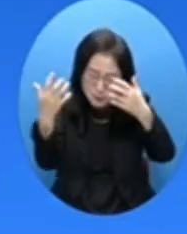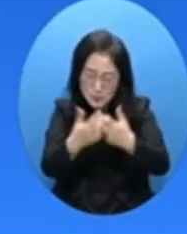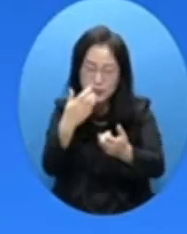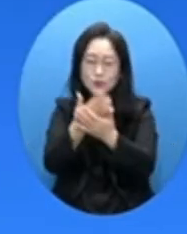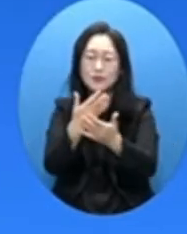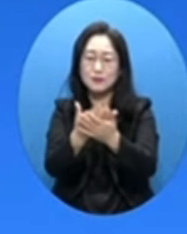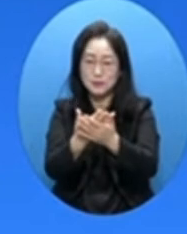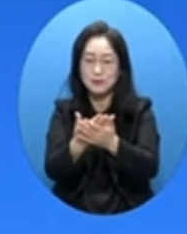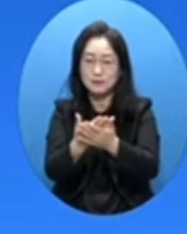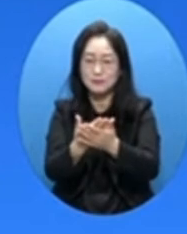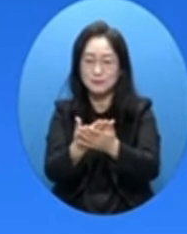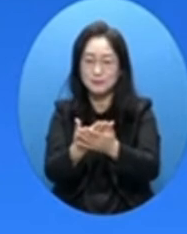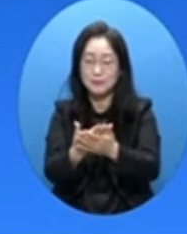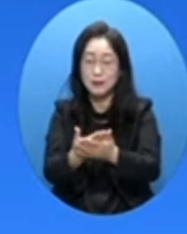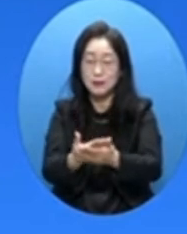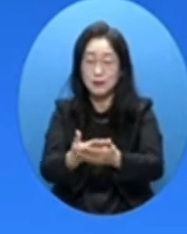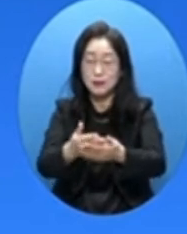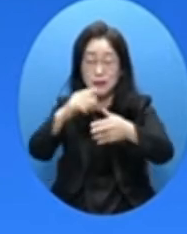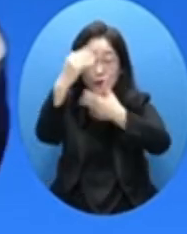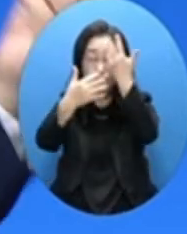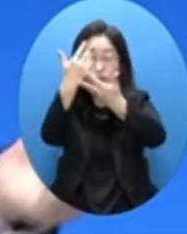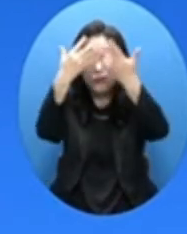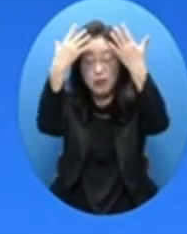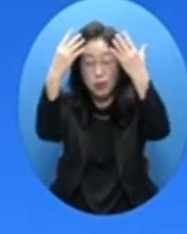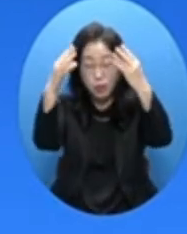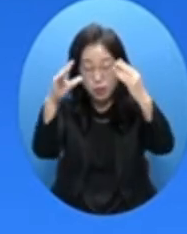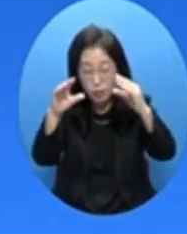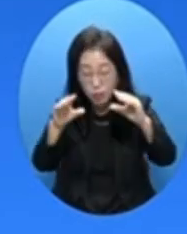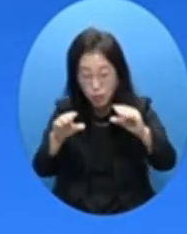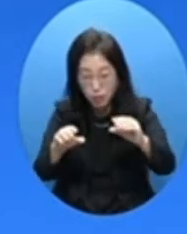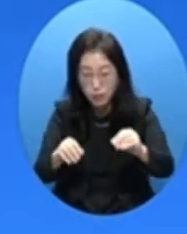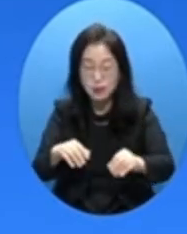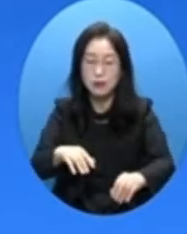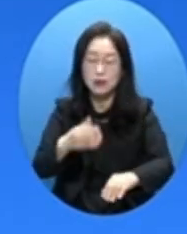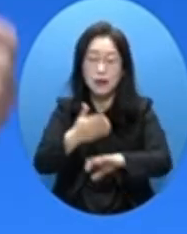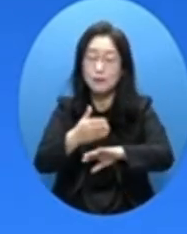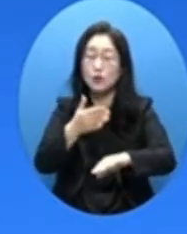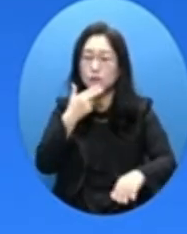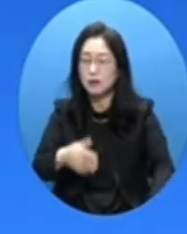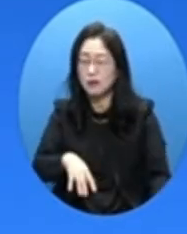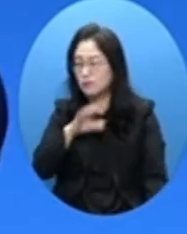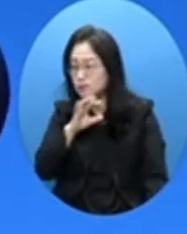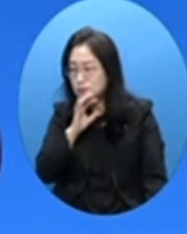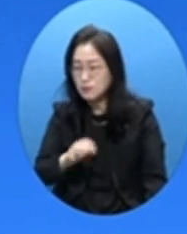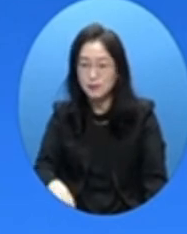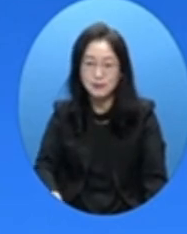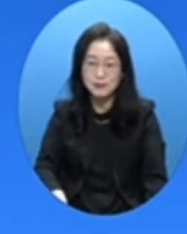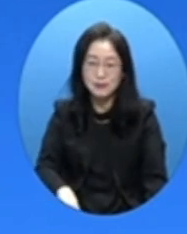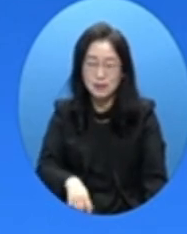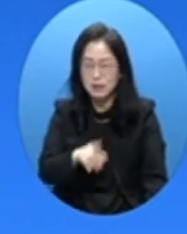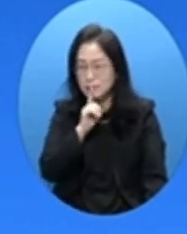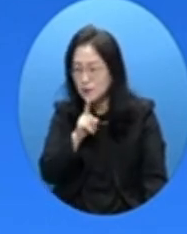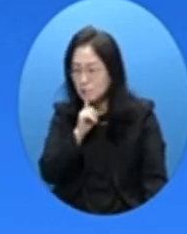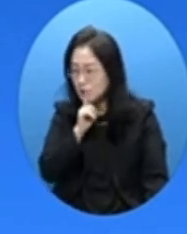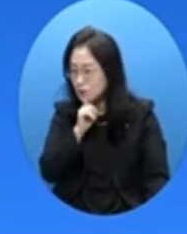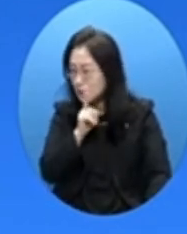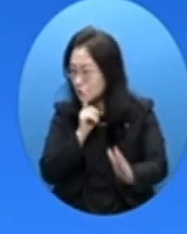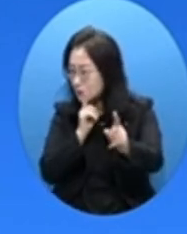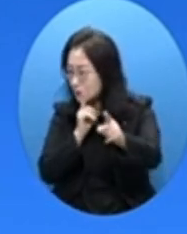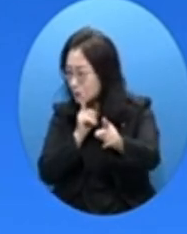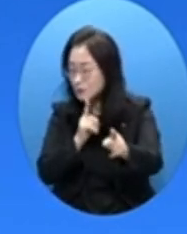주옵소서 불이 꺼지니까 감사가 없고 불평에 나오고 불이 꺼지니까이 말도 말 남발하고